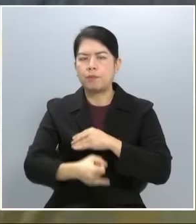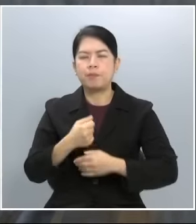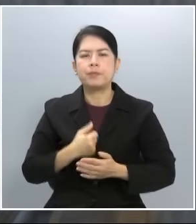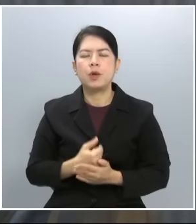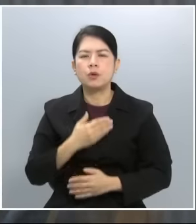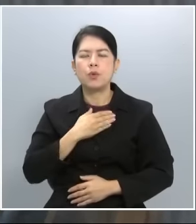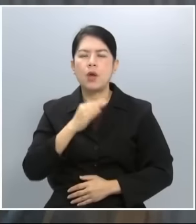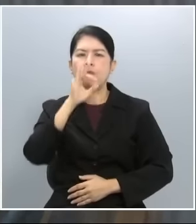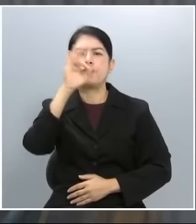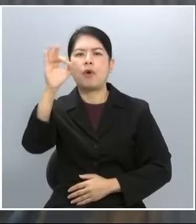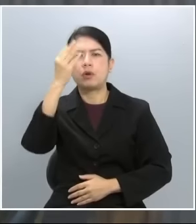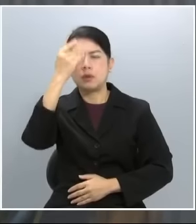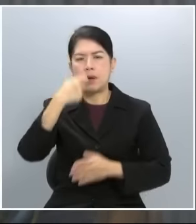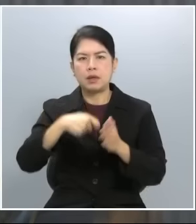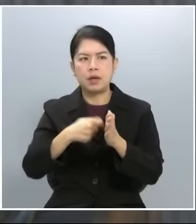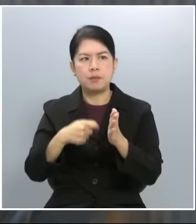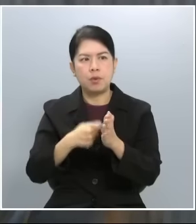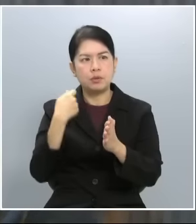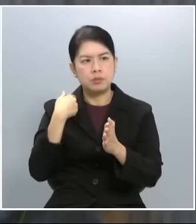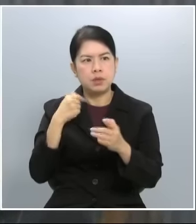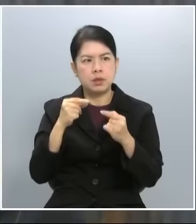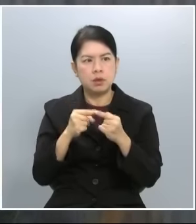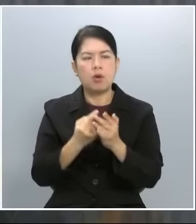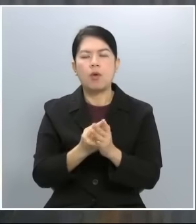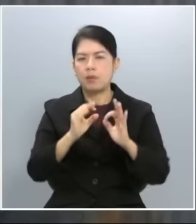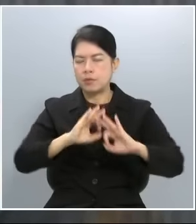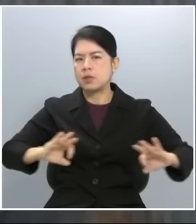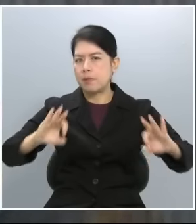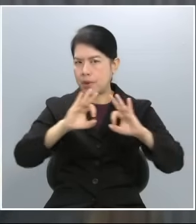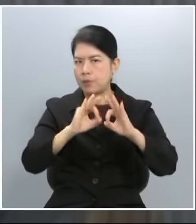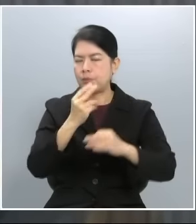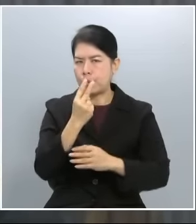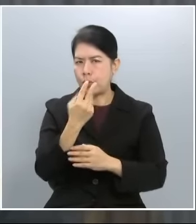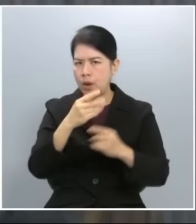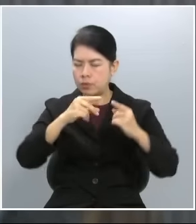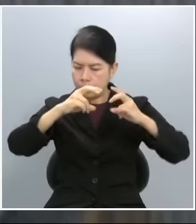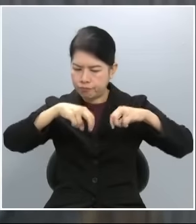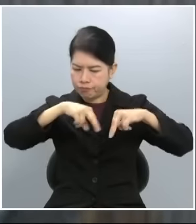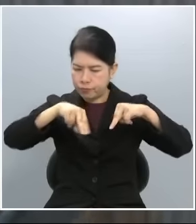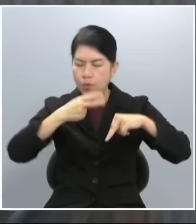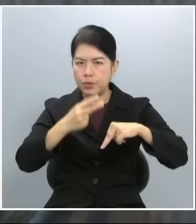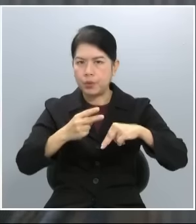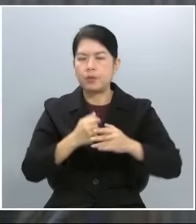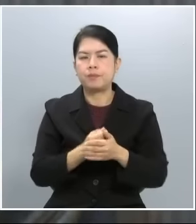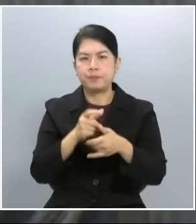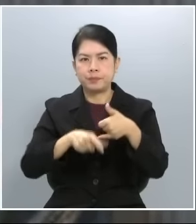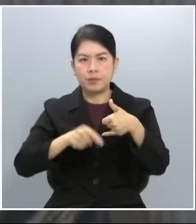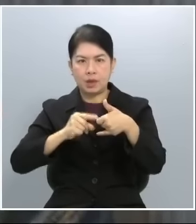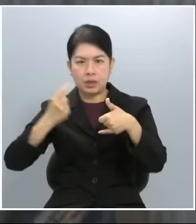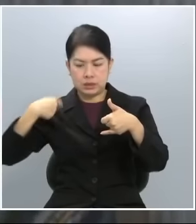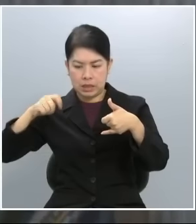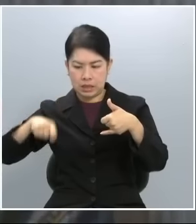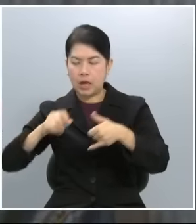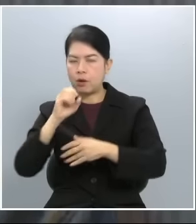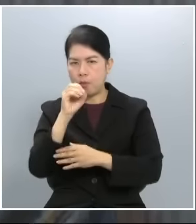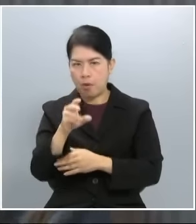องเพราะมันเป็นเหตุจำเป็นอย่างที่ว่าคุณเดชาก็ระบุว่ากรณีนี้นิติบุค